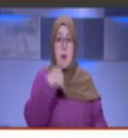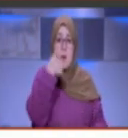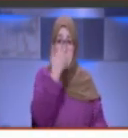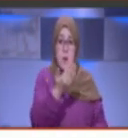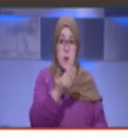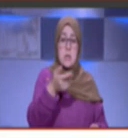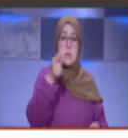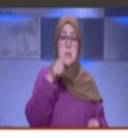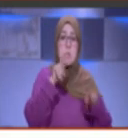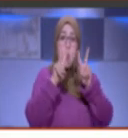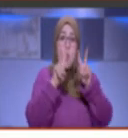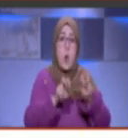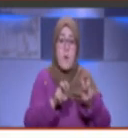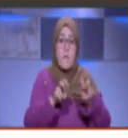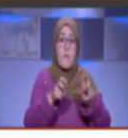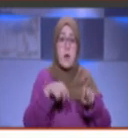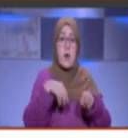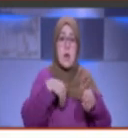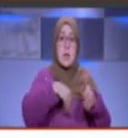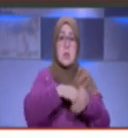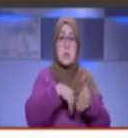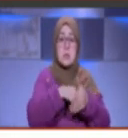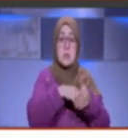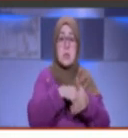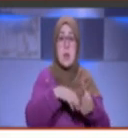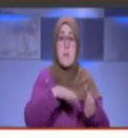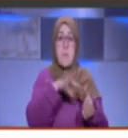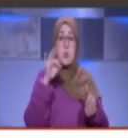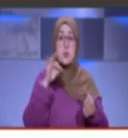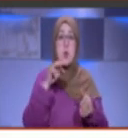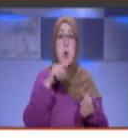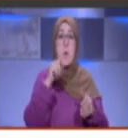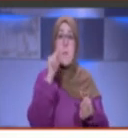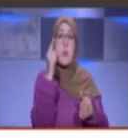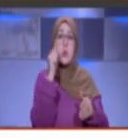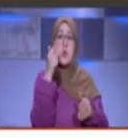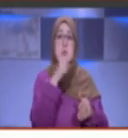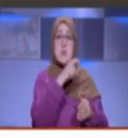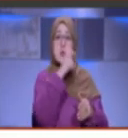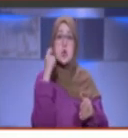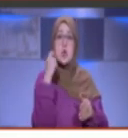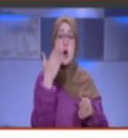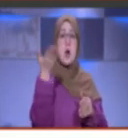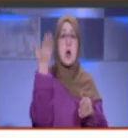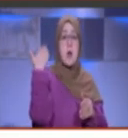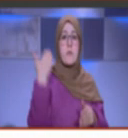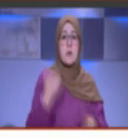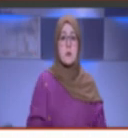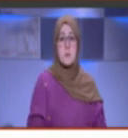الإنجليزي الممتاز منذ منتصف مارس الماضي بسبب الخشية من انتشار الوباء.